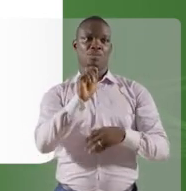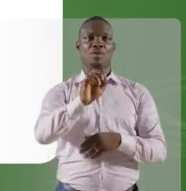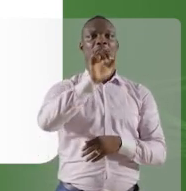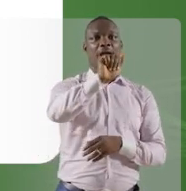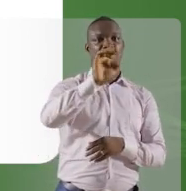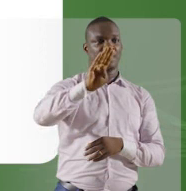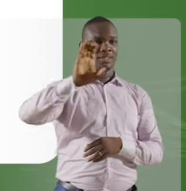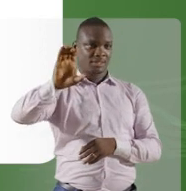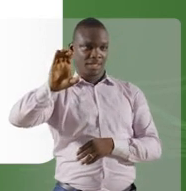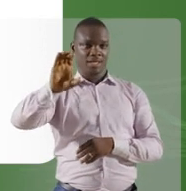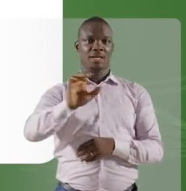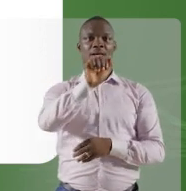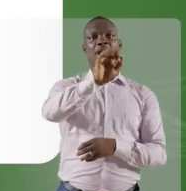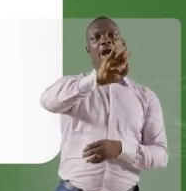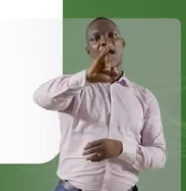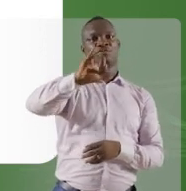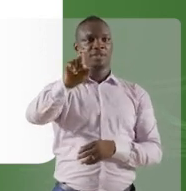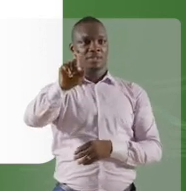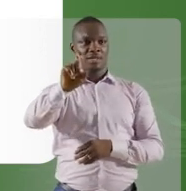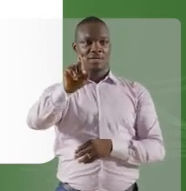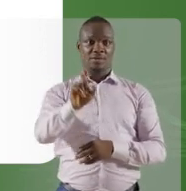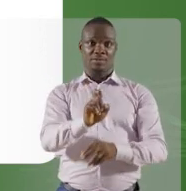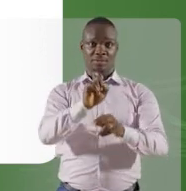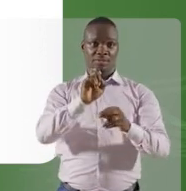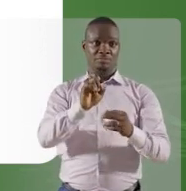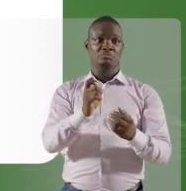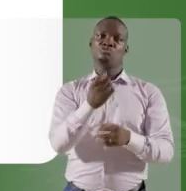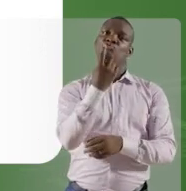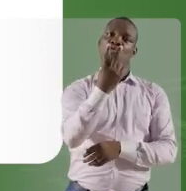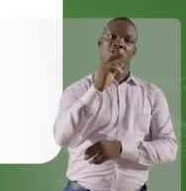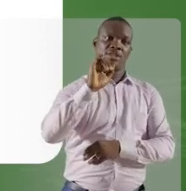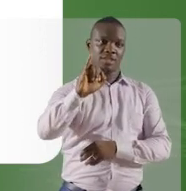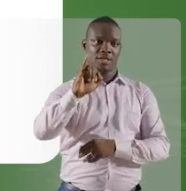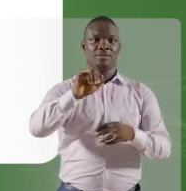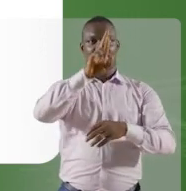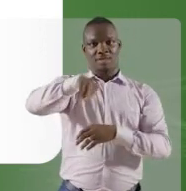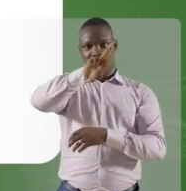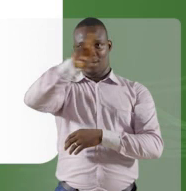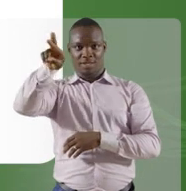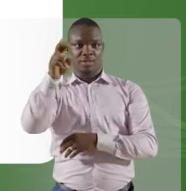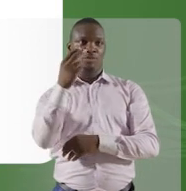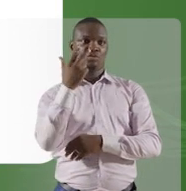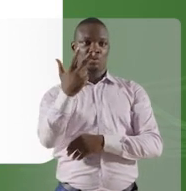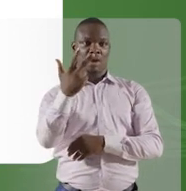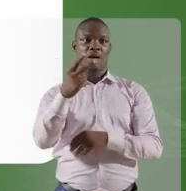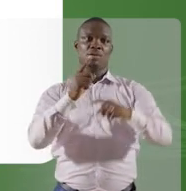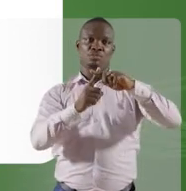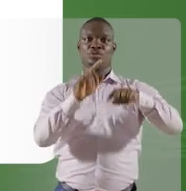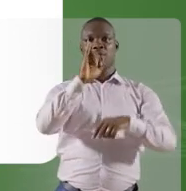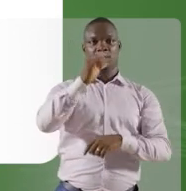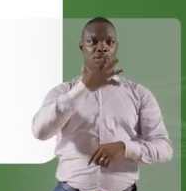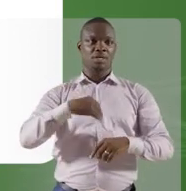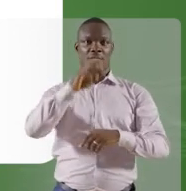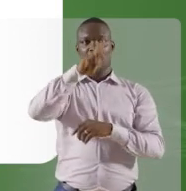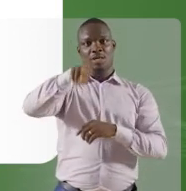C d'affixes respectives 2i, racine de 3 plus i et racine